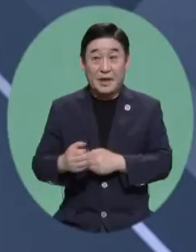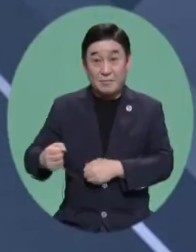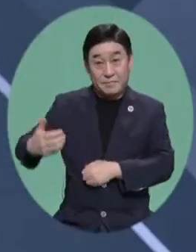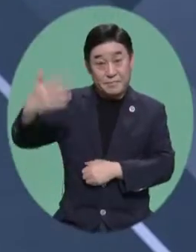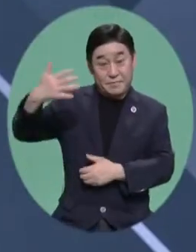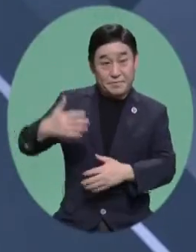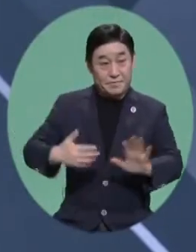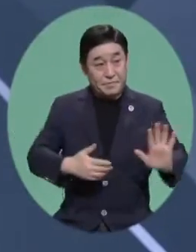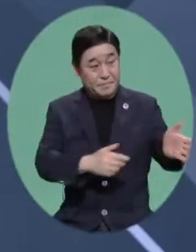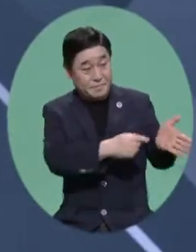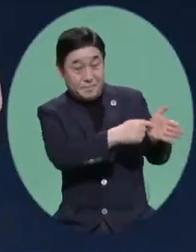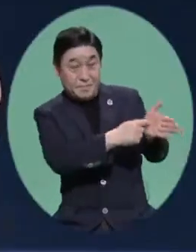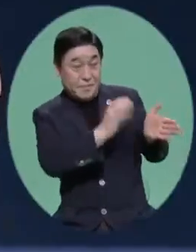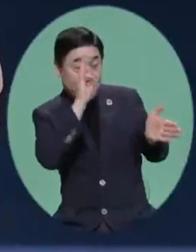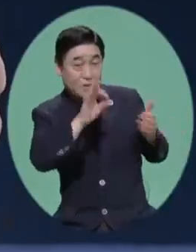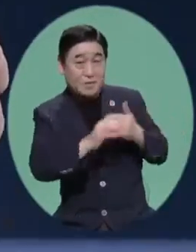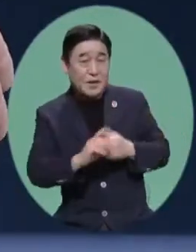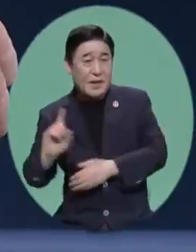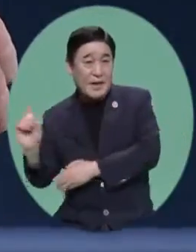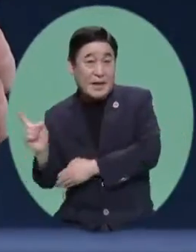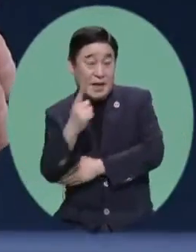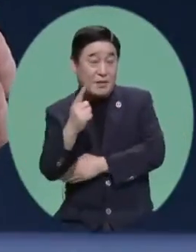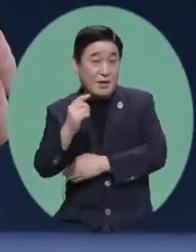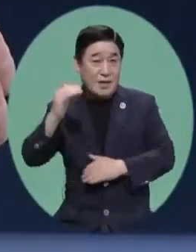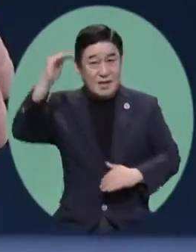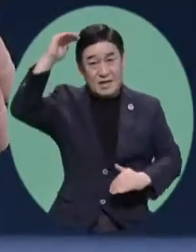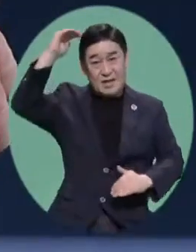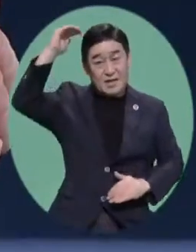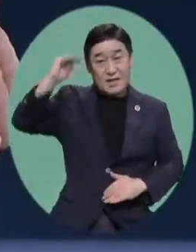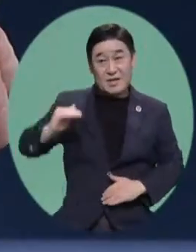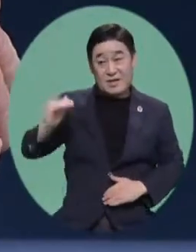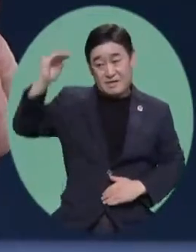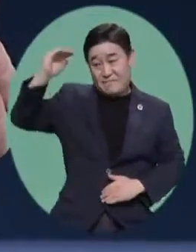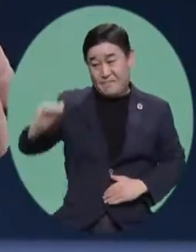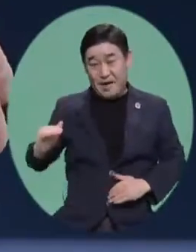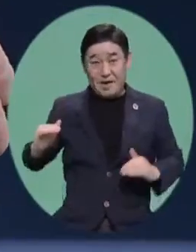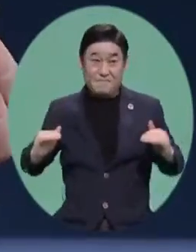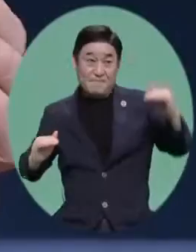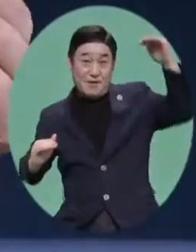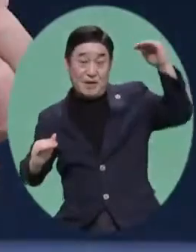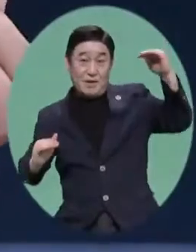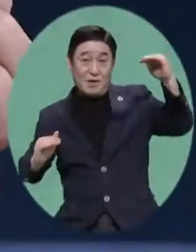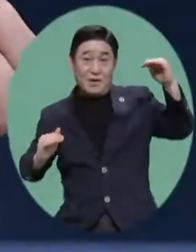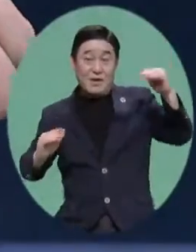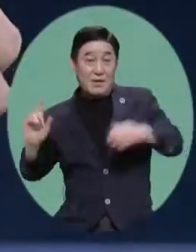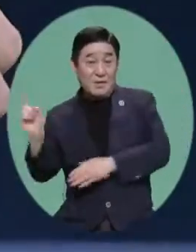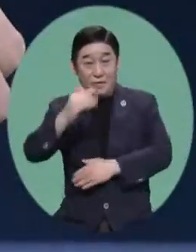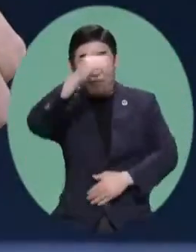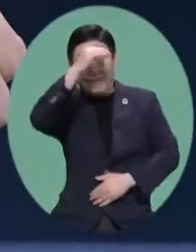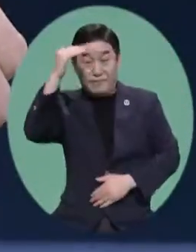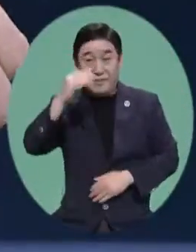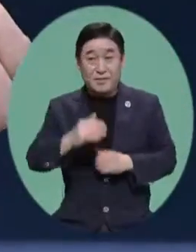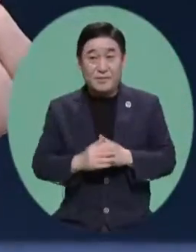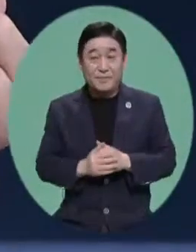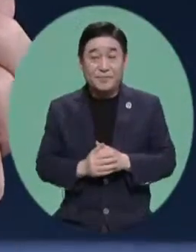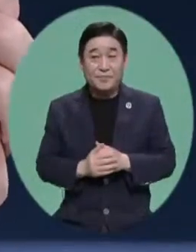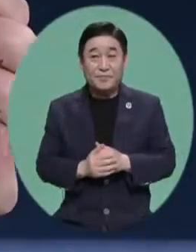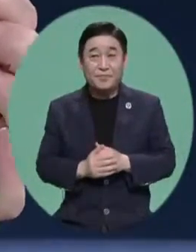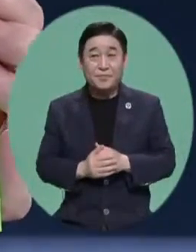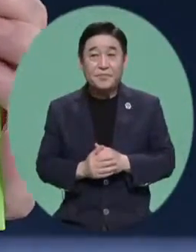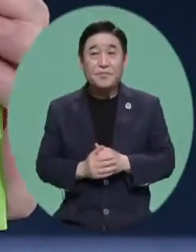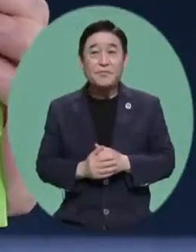이제 야구장에 얽히게 가 다른 사람들이 야구를 보려고 하고 있습니다 근데 이쪽은 보면